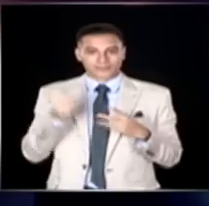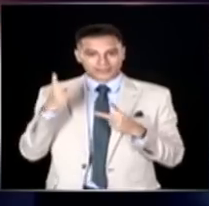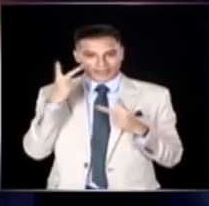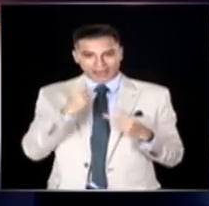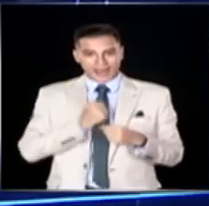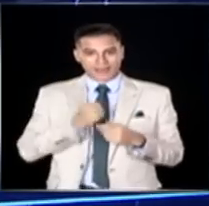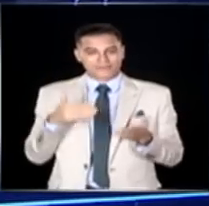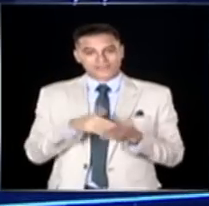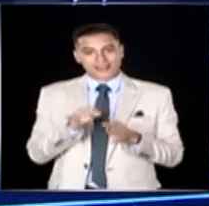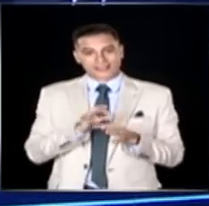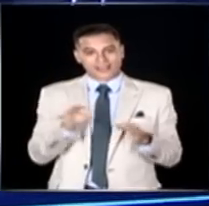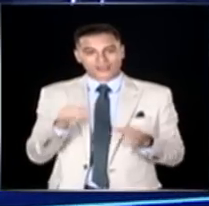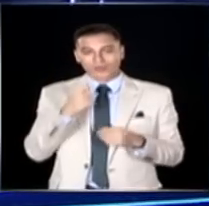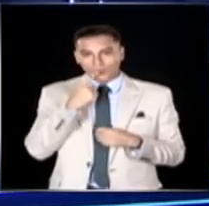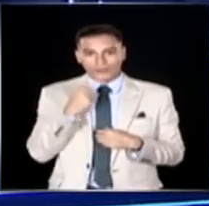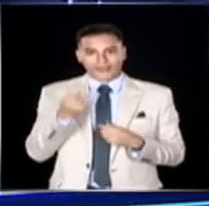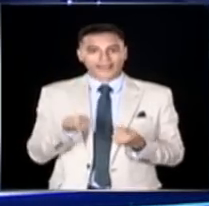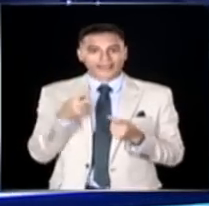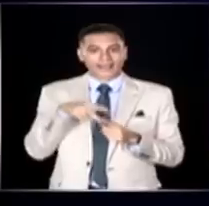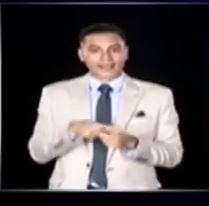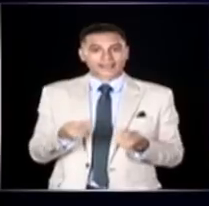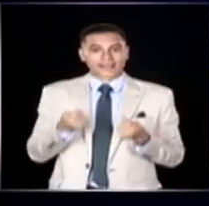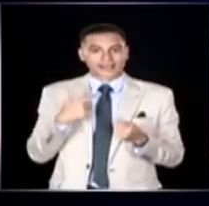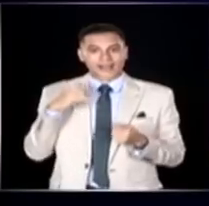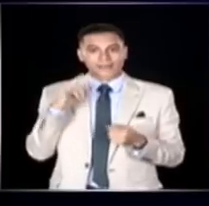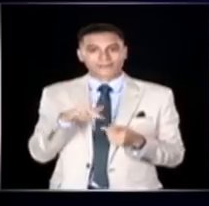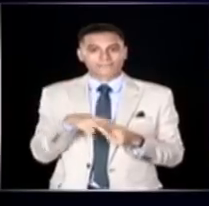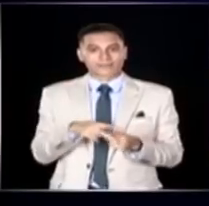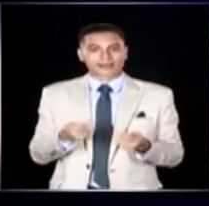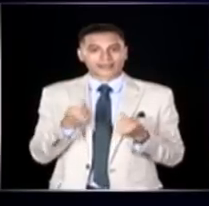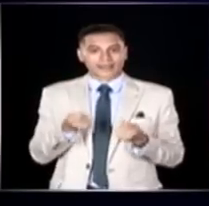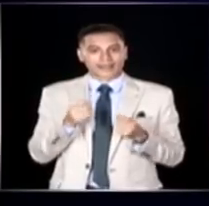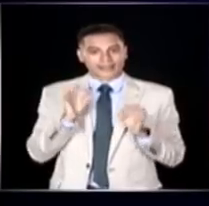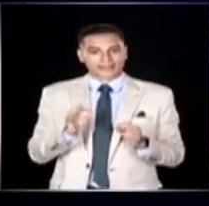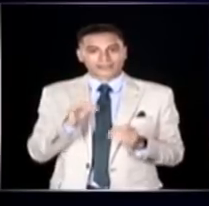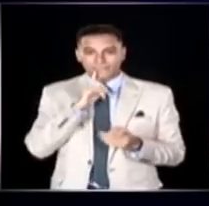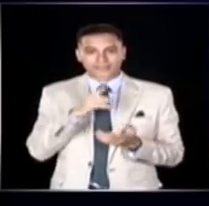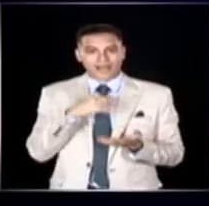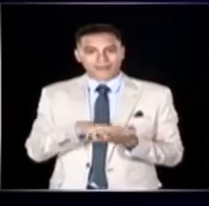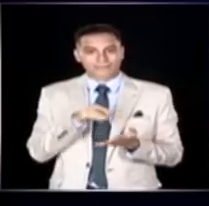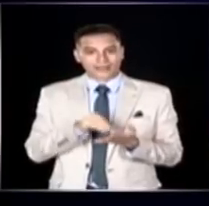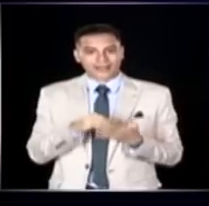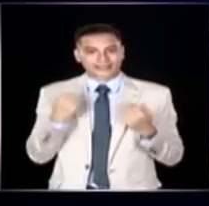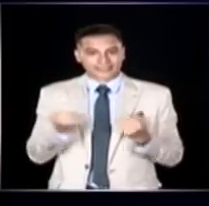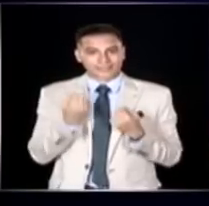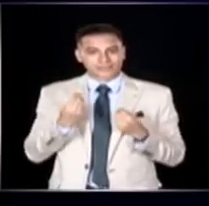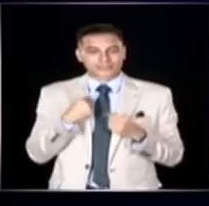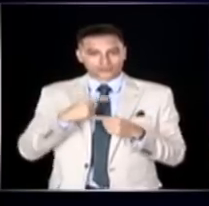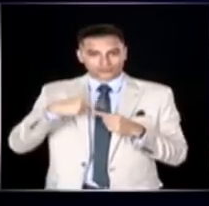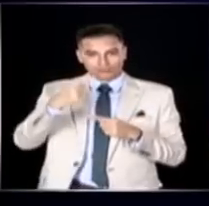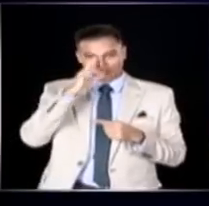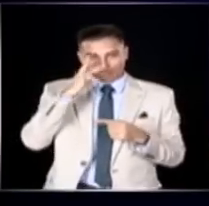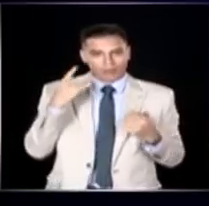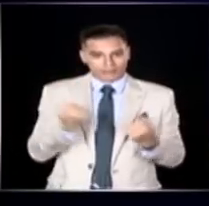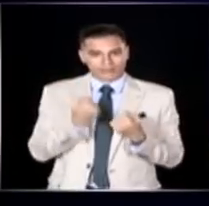حلم متحقق. اخبار الخيل ايه؟ انا بحب الخيل جدا، بس الحقيقه لسه ما بداتش في التدريب يعني، بفكر الفتره الجايه ان انا ابدا